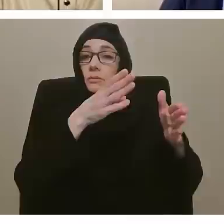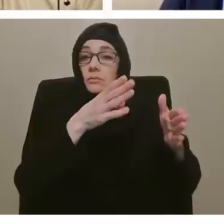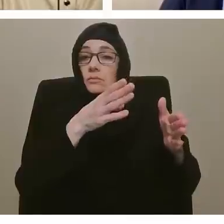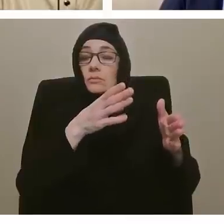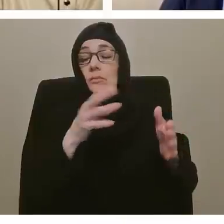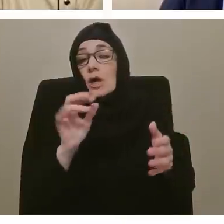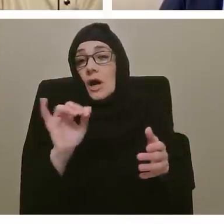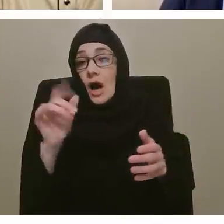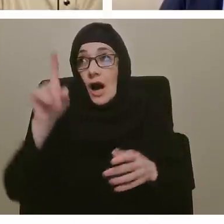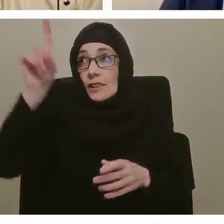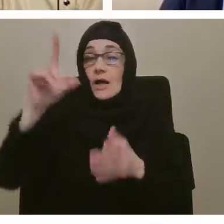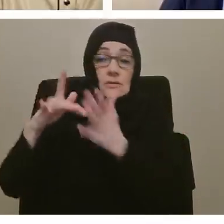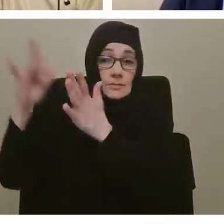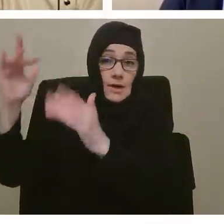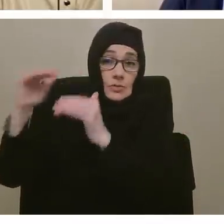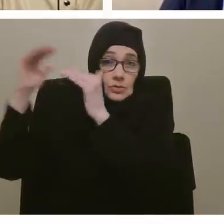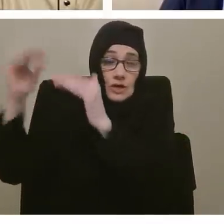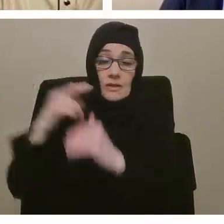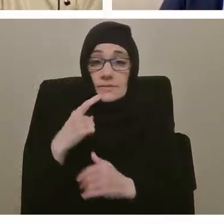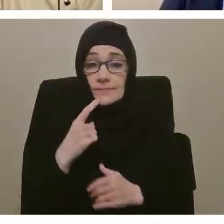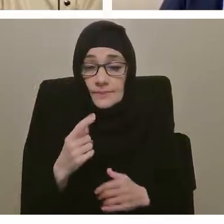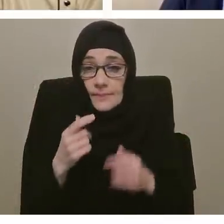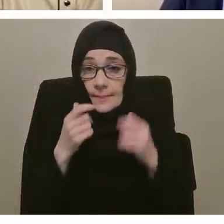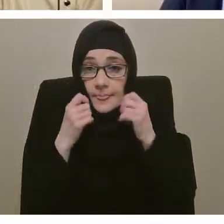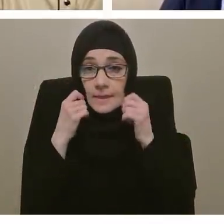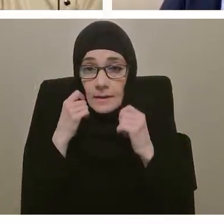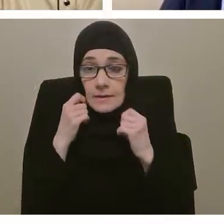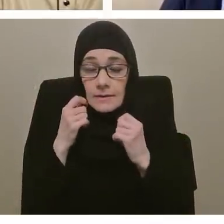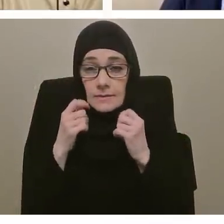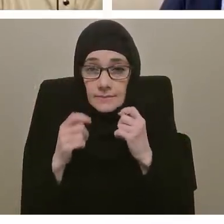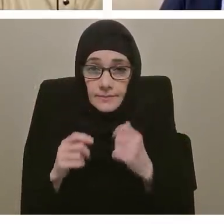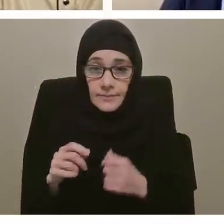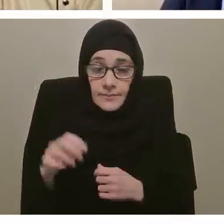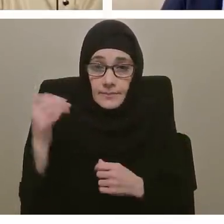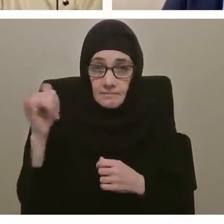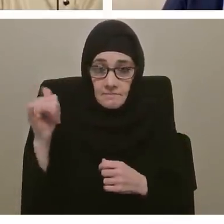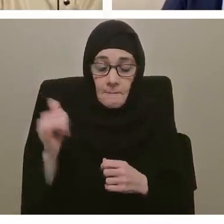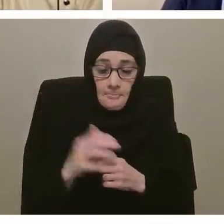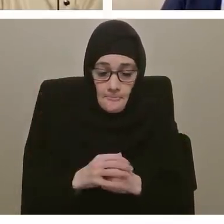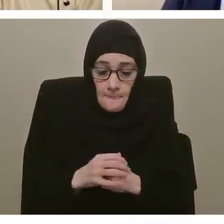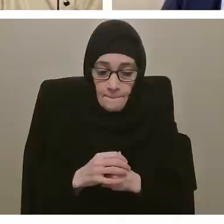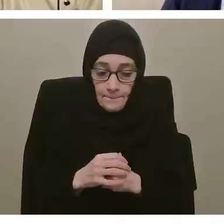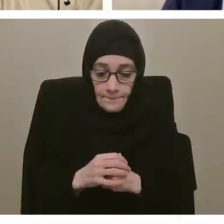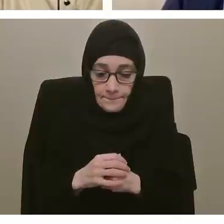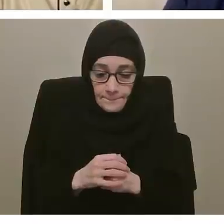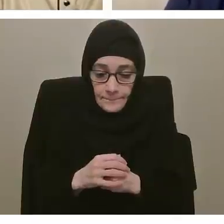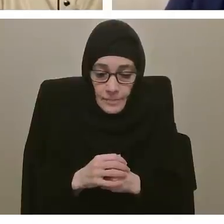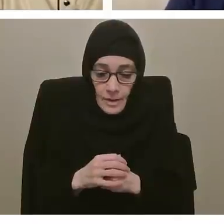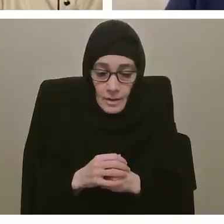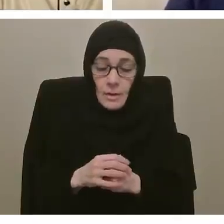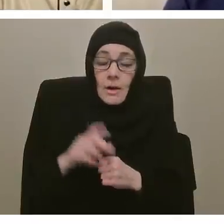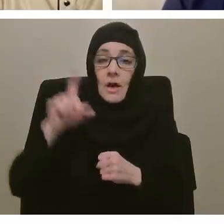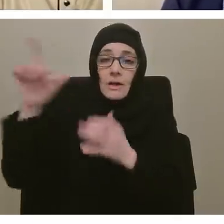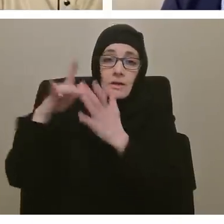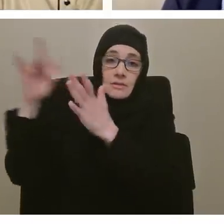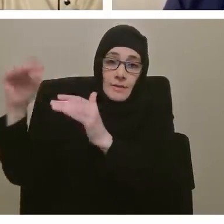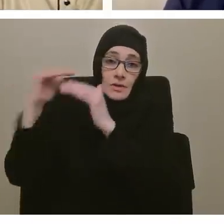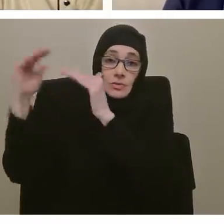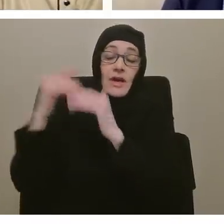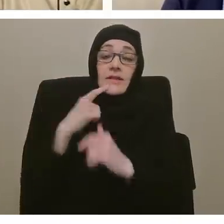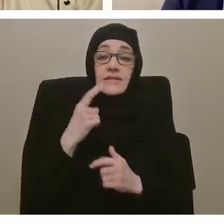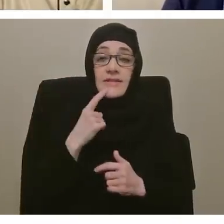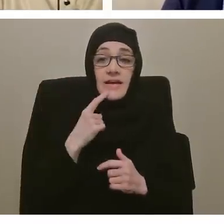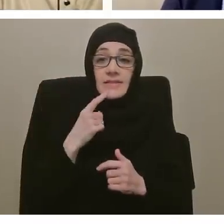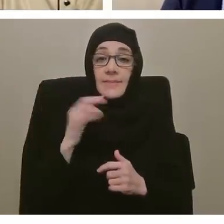So, you know, Allah subhanahu wa ta'ala says, مَا كُنْتَ تَدْرِي مَا الْكِتَابُ وَلَا الْإِيمَانُ وَلَكِنْ جَعَلْنَاهُ نُورًا الْآيَةِ. So Allah subhanahu wa ta'ala is saying